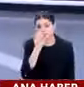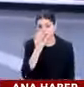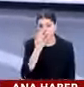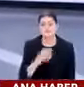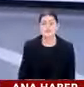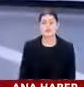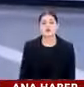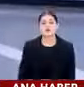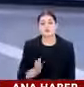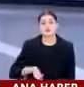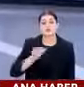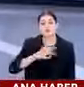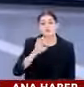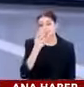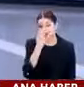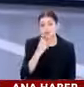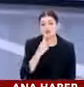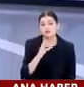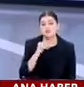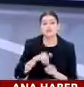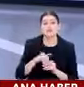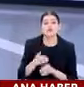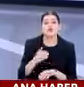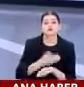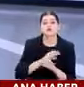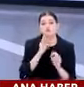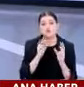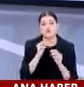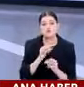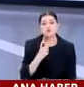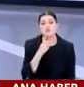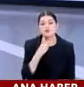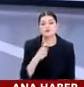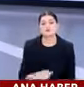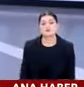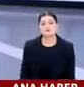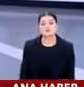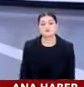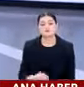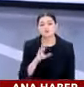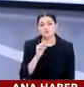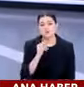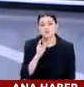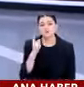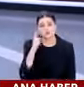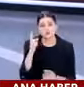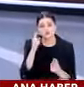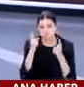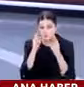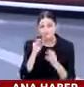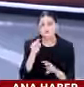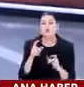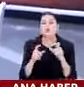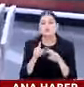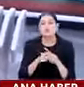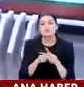açıkçası yüksek En azından seçim öncesinde konuşulanlara konuşulanları hesaba kattığımız zaman Cevdet